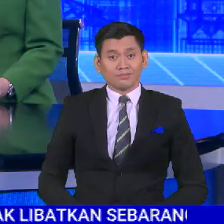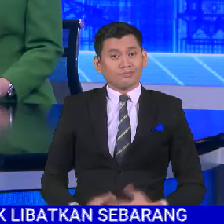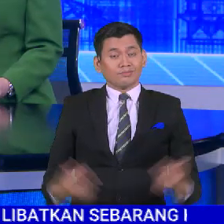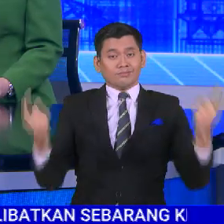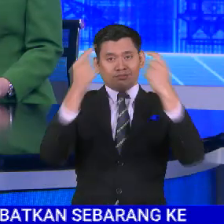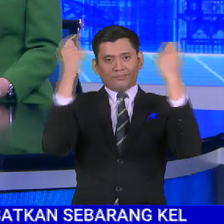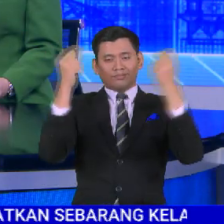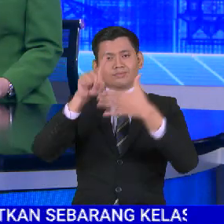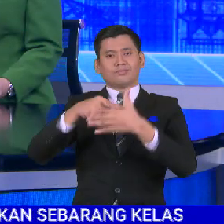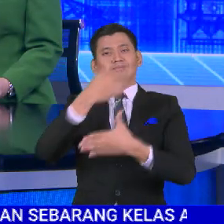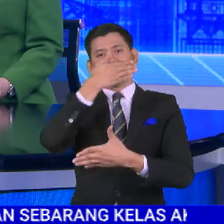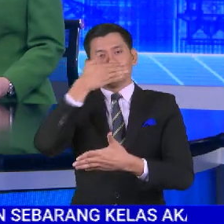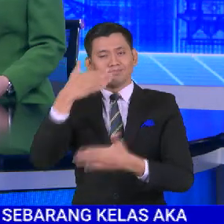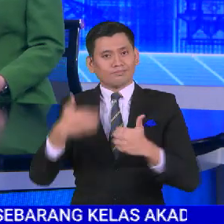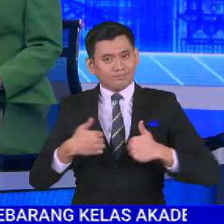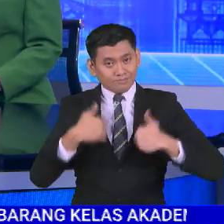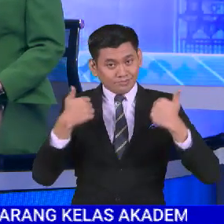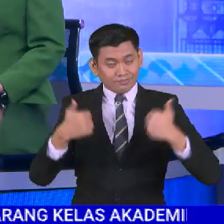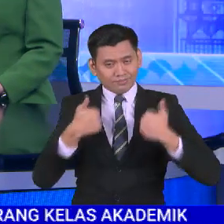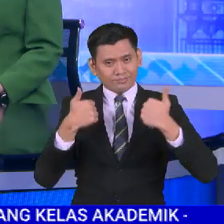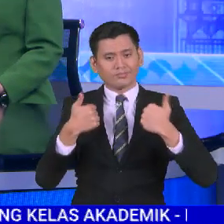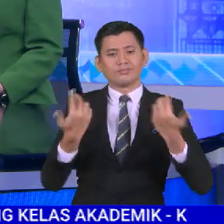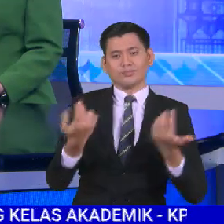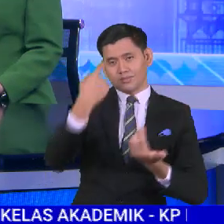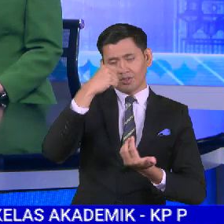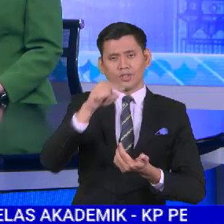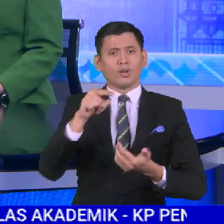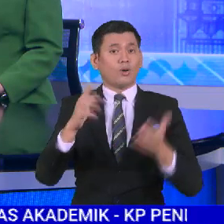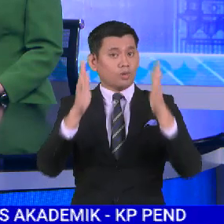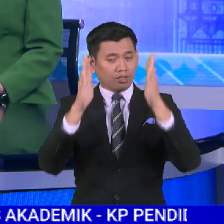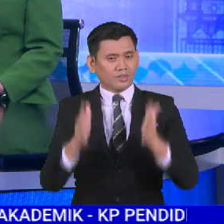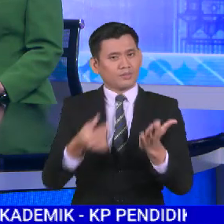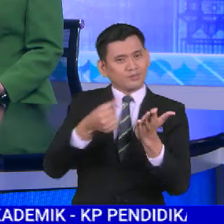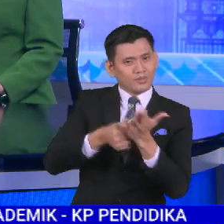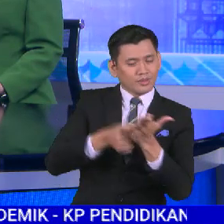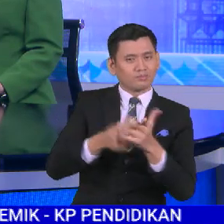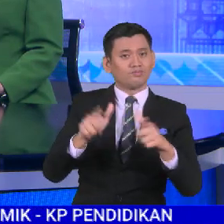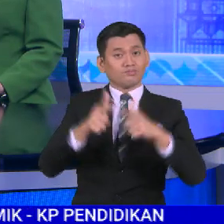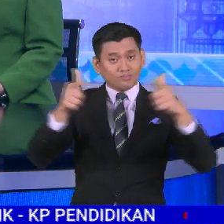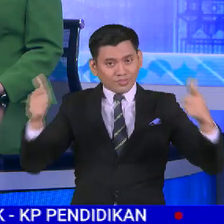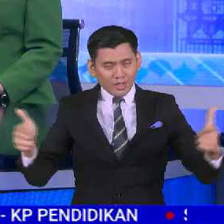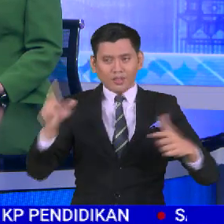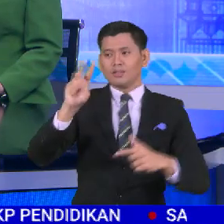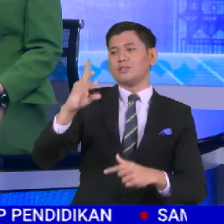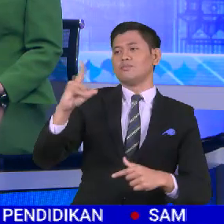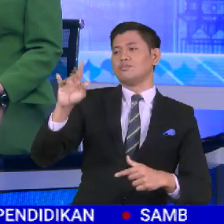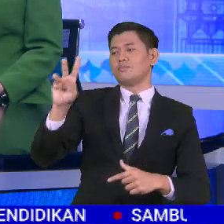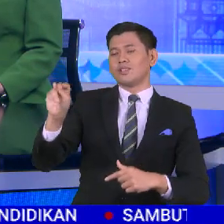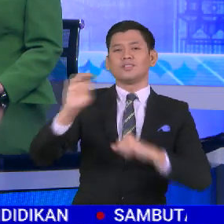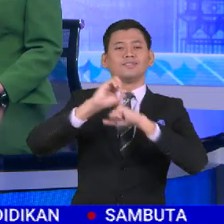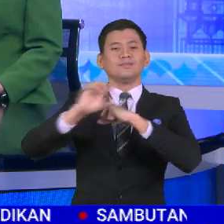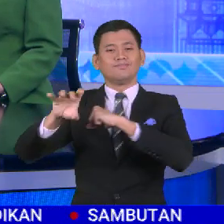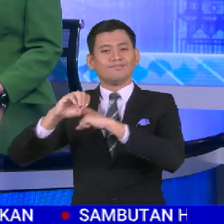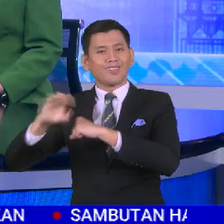Menjelang sambutan Ramadan dan Aidilfitri, rangkaian pemborong dan peruncit terbesar tempatan Maidin menganjurkan kempen klasiknya